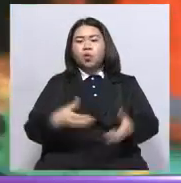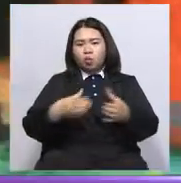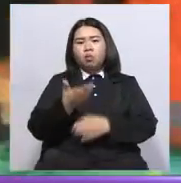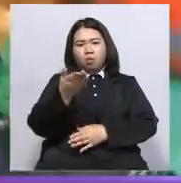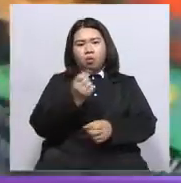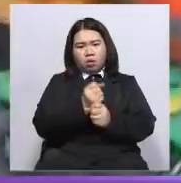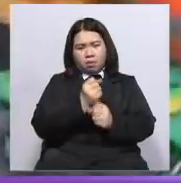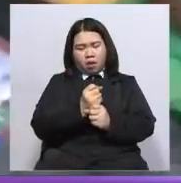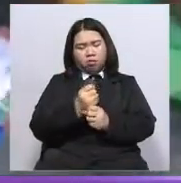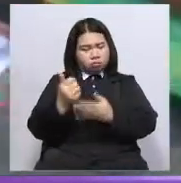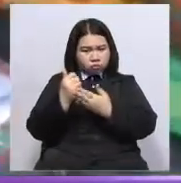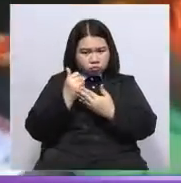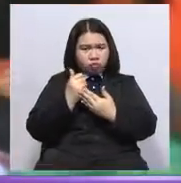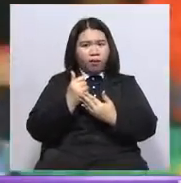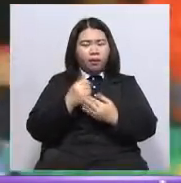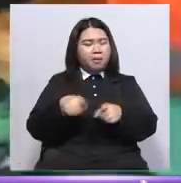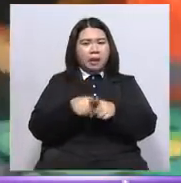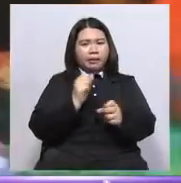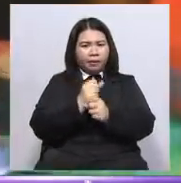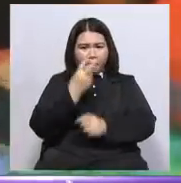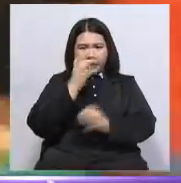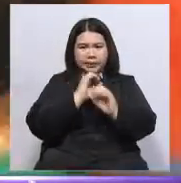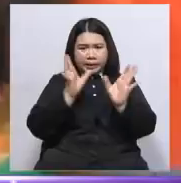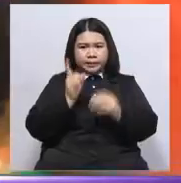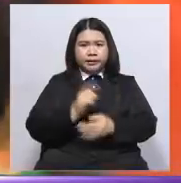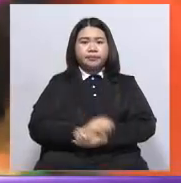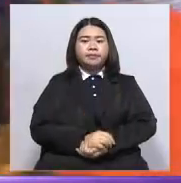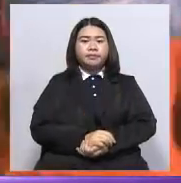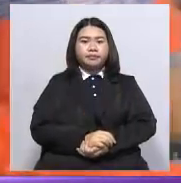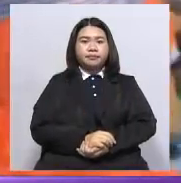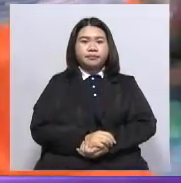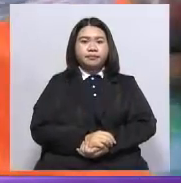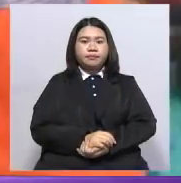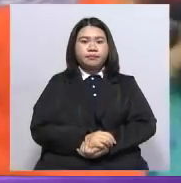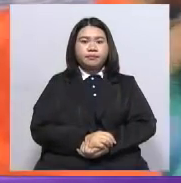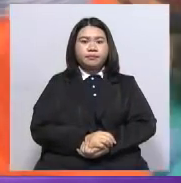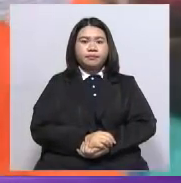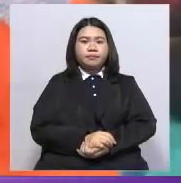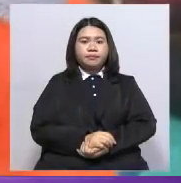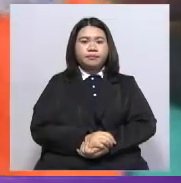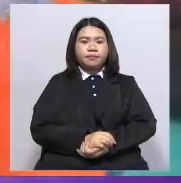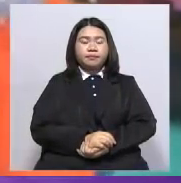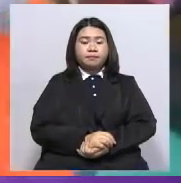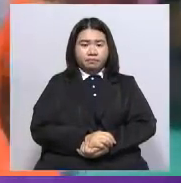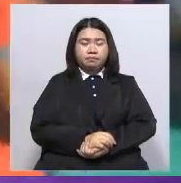ำเนินงานให้เป็นรูปธรรมแล้วก็รวดเร็วที่สุดนั่นเองค่ะ